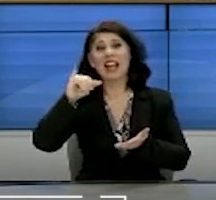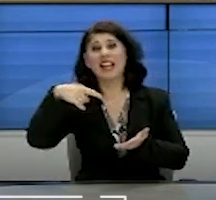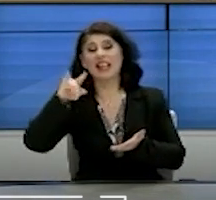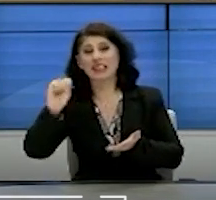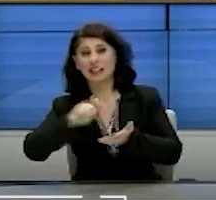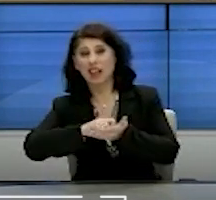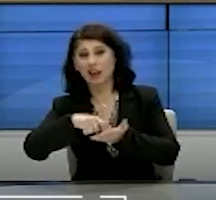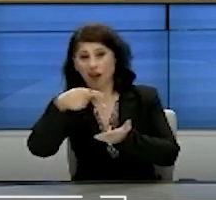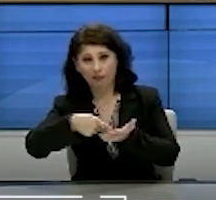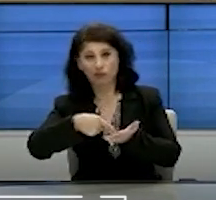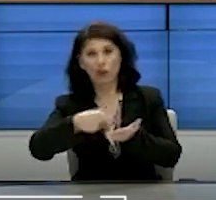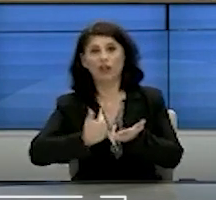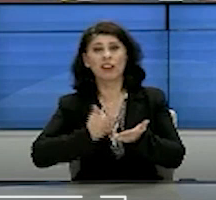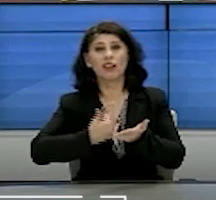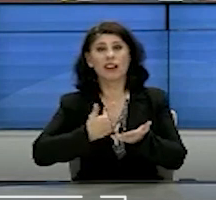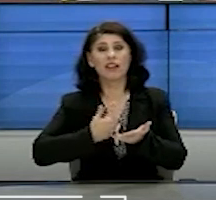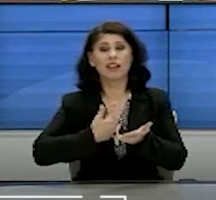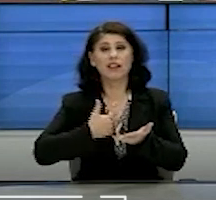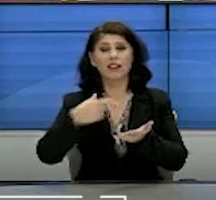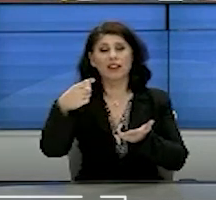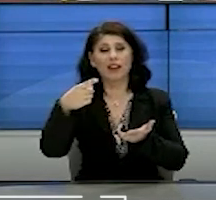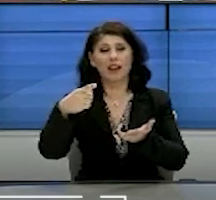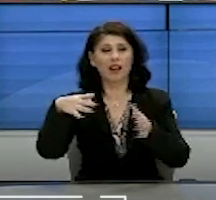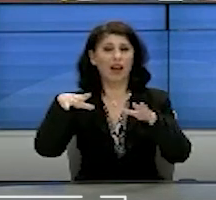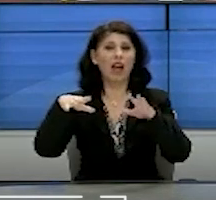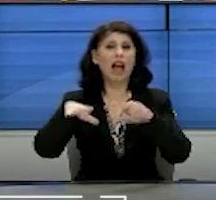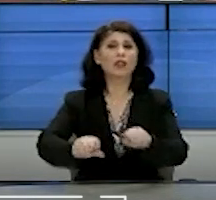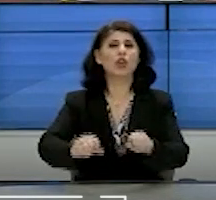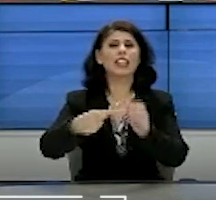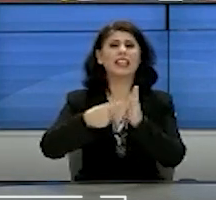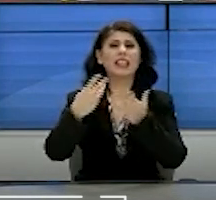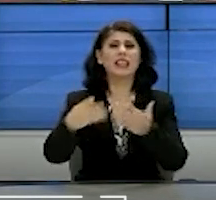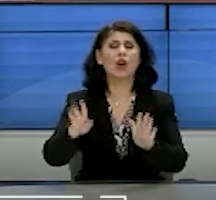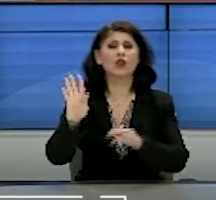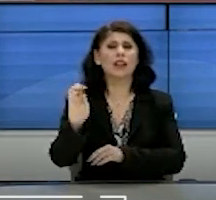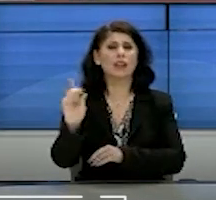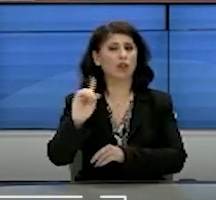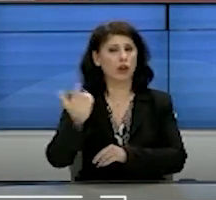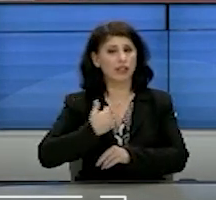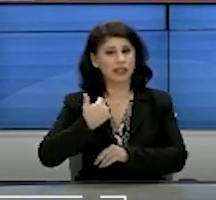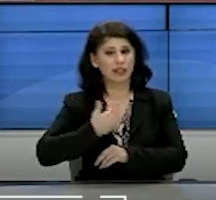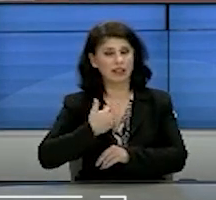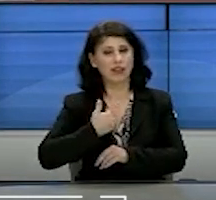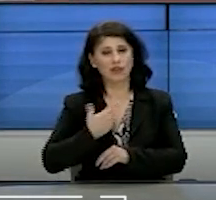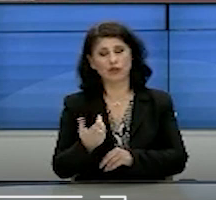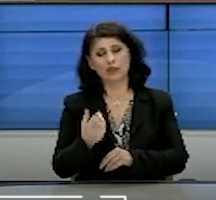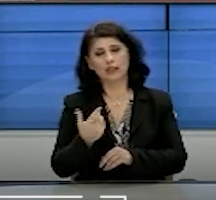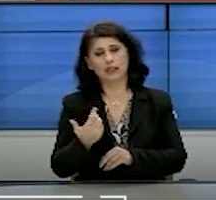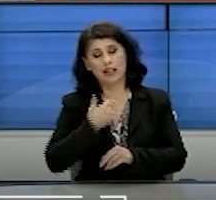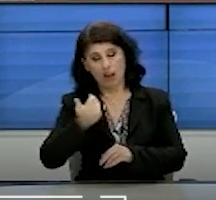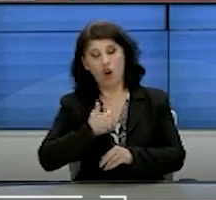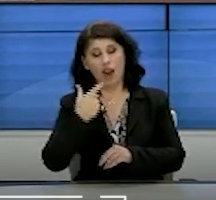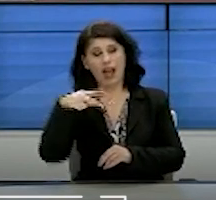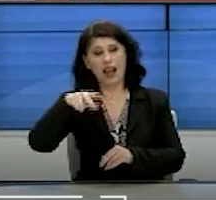Ο Ελίτης το έγραψε αυτό για τους νέους της κατοχής, όχι για τους νέους της νεολαίας Λαμπράκη. Πέσατε λίγες δεκαετίες